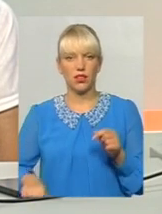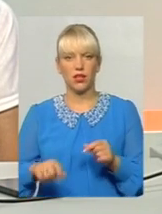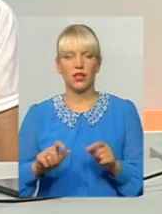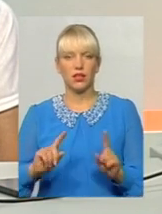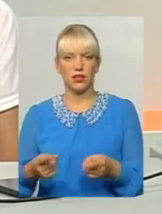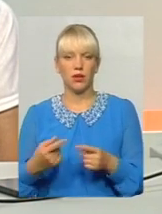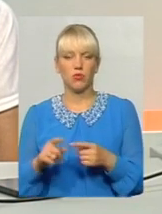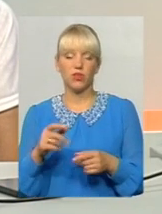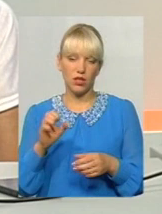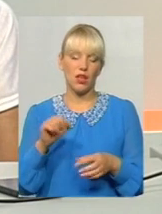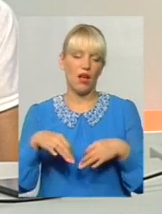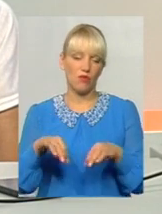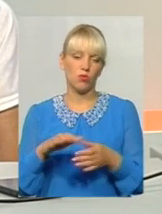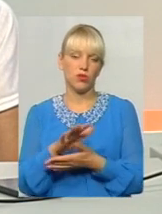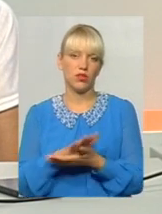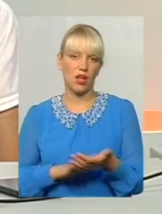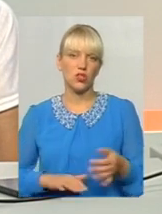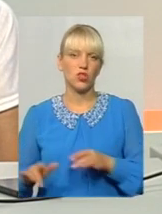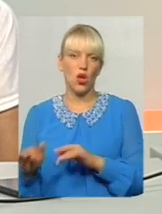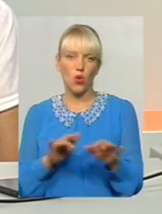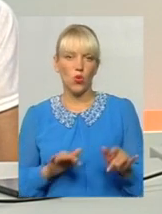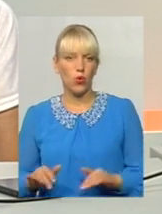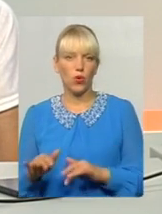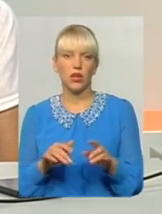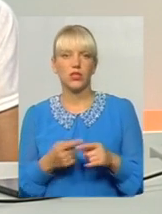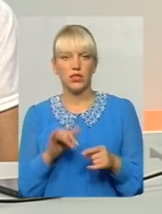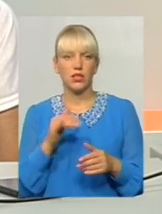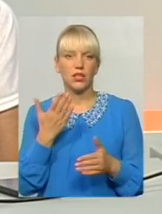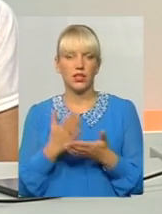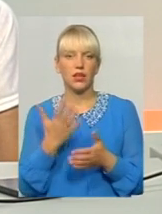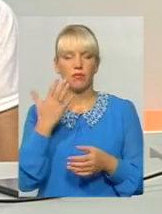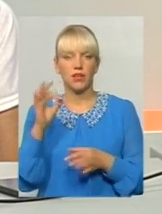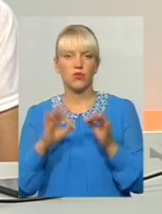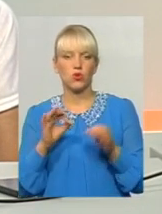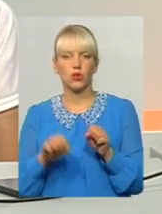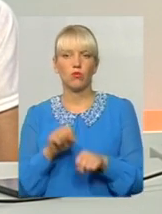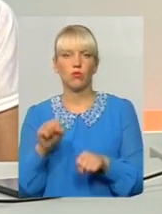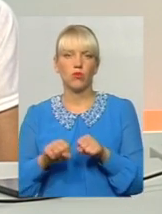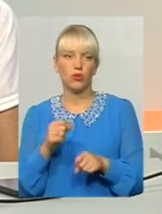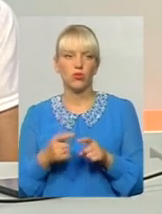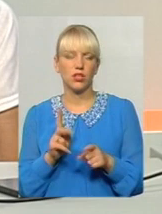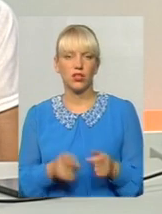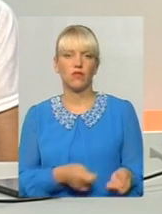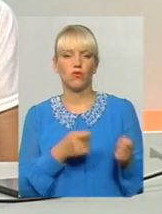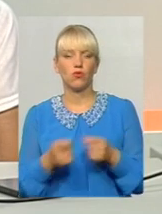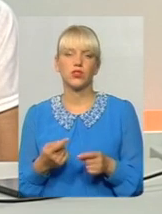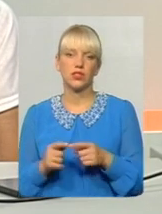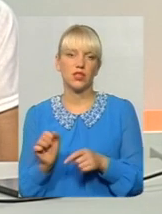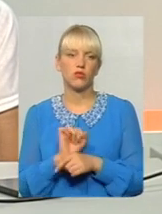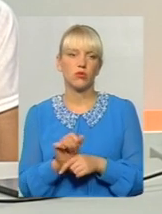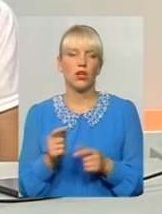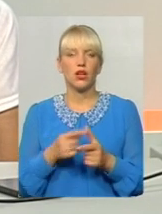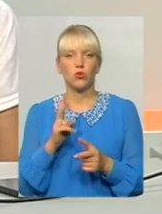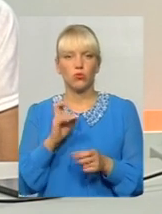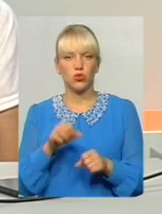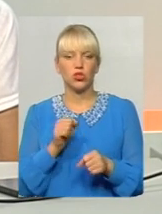хочу звернути увагу, що саме на тих там 5-1% правопорушників, які ввозять ці автомобілі саме для того, щоб здійснити або кримінальне, або